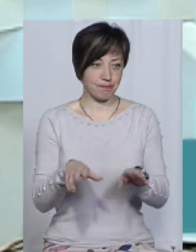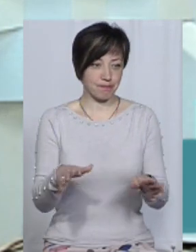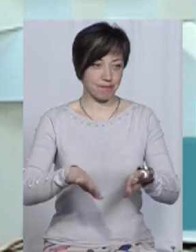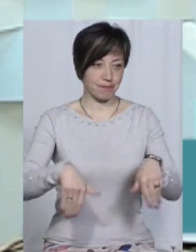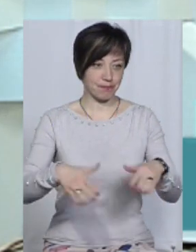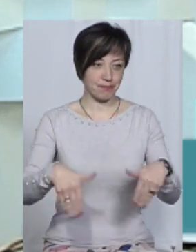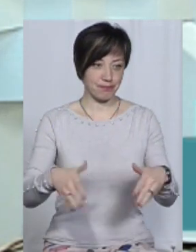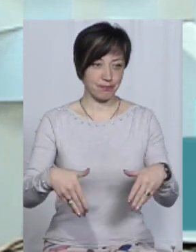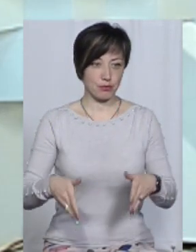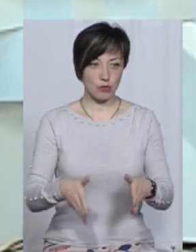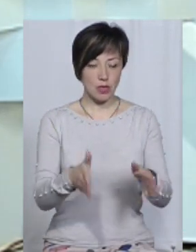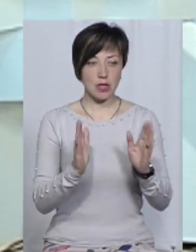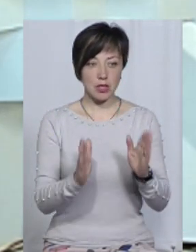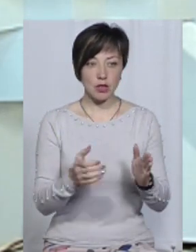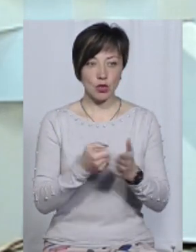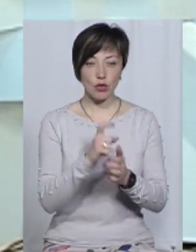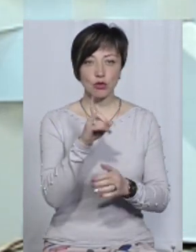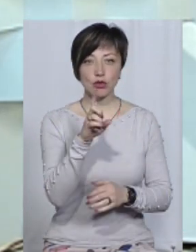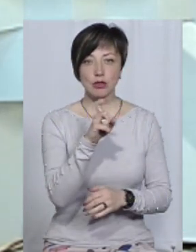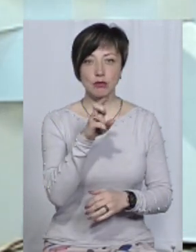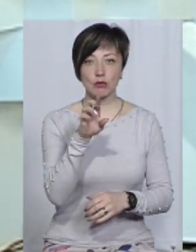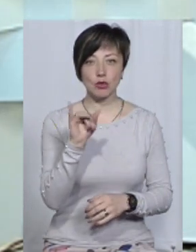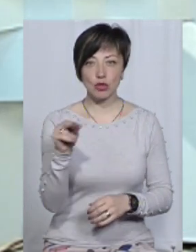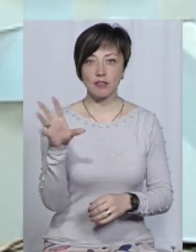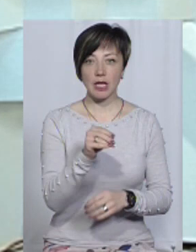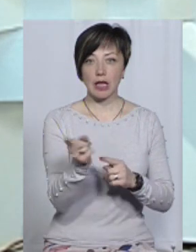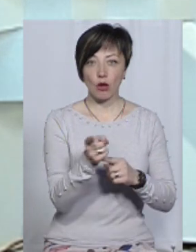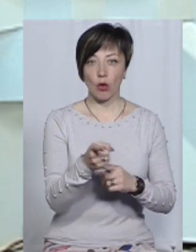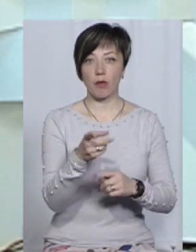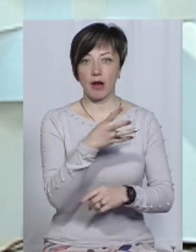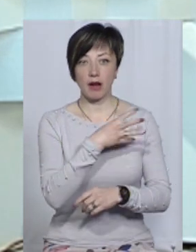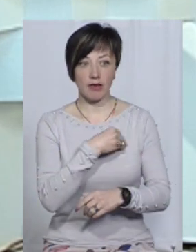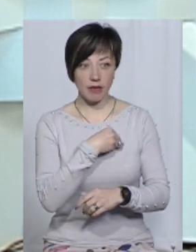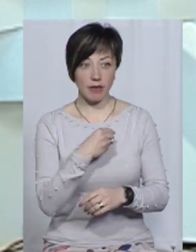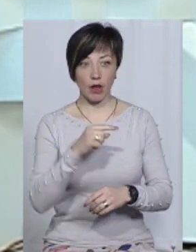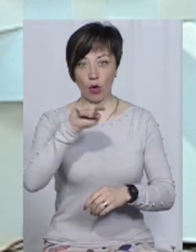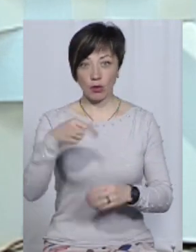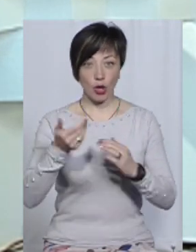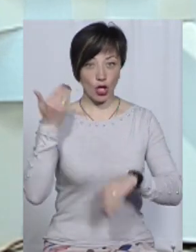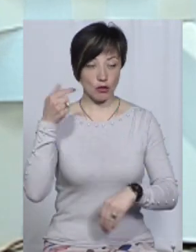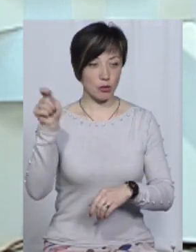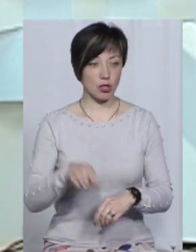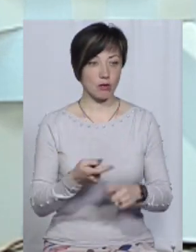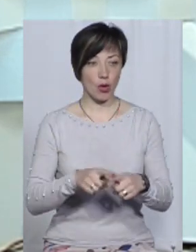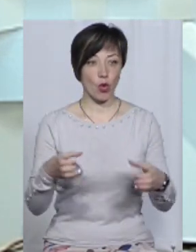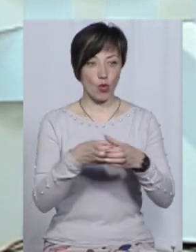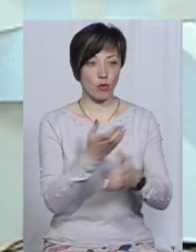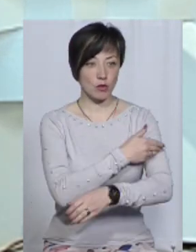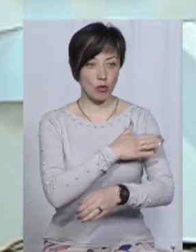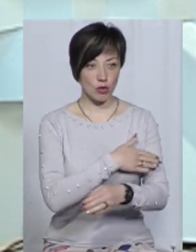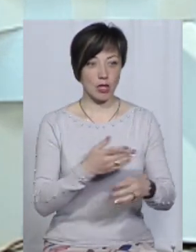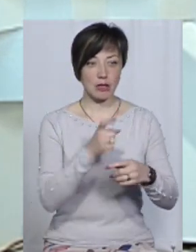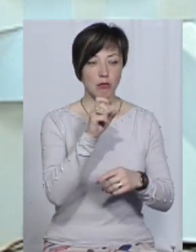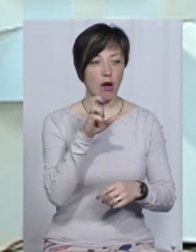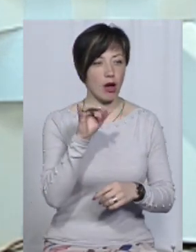повний провал. Дивіться, ми тільки до Збруча доїжджаємо, вся Тернопільська, вся Львівська, ми тепер у Львів на годину раніше приїжджаємо. Тому відповідно групи з Польщі, які йдуть сюди